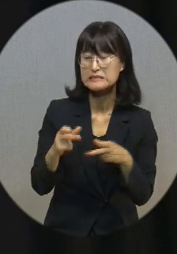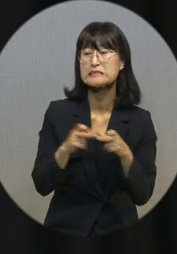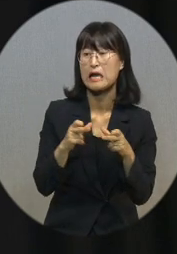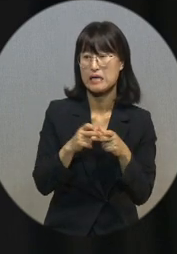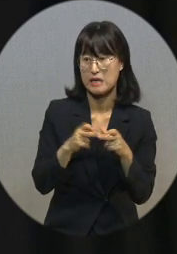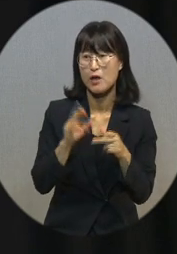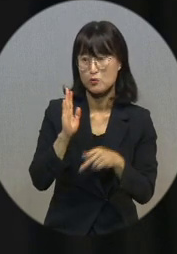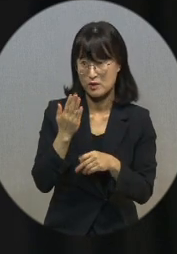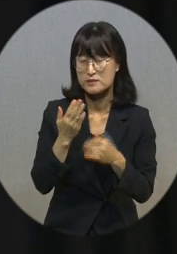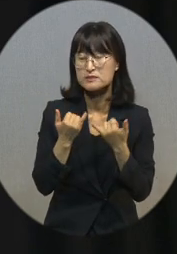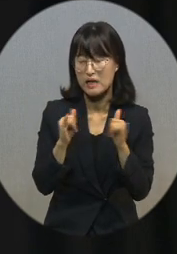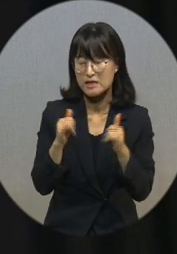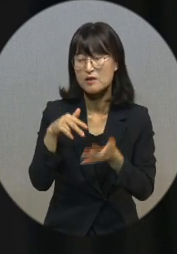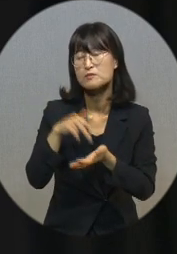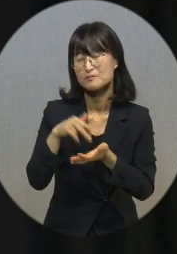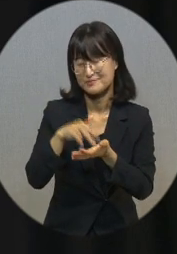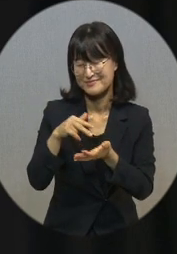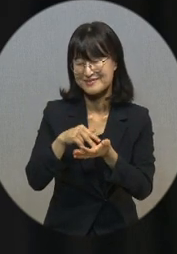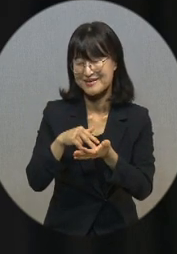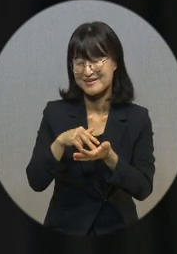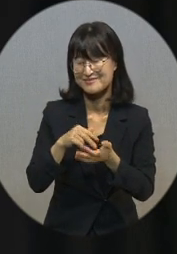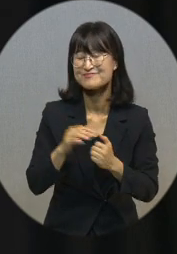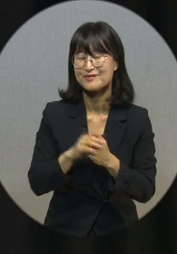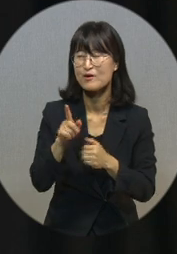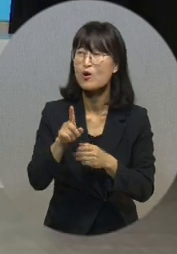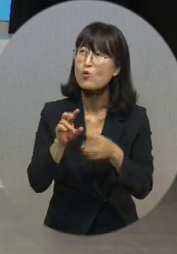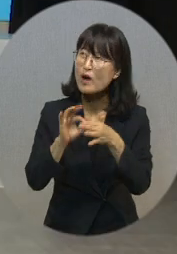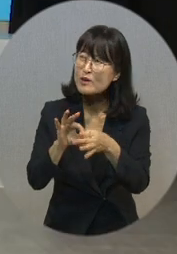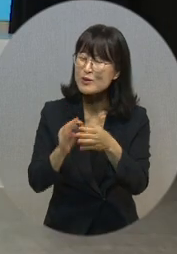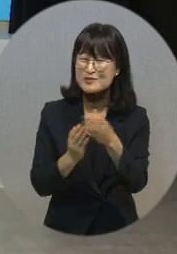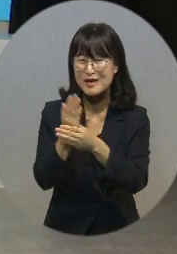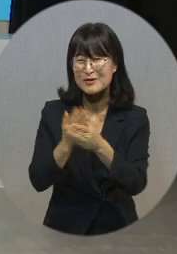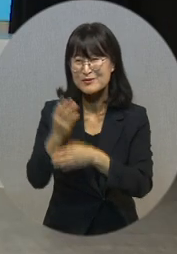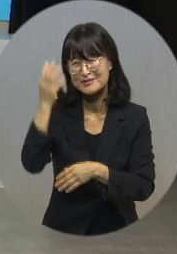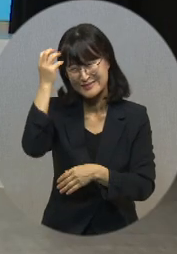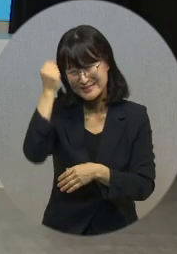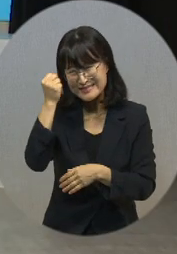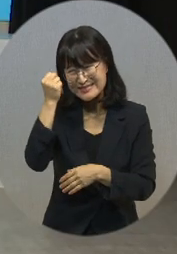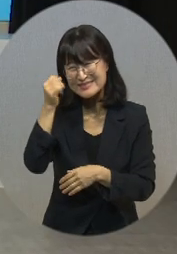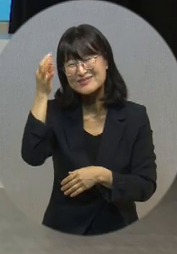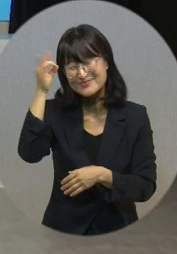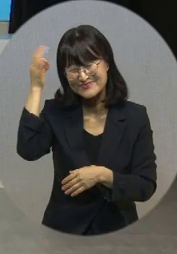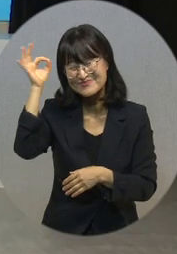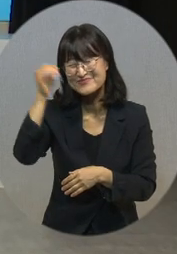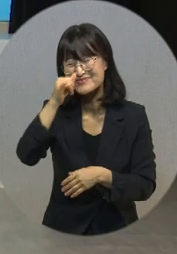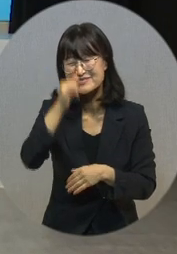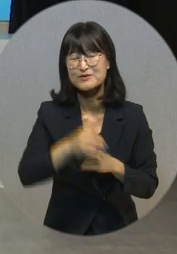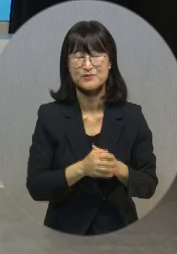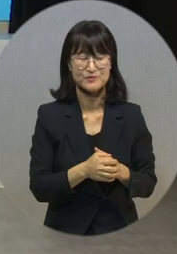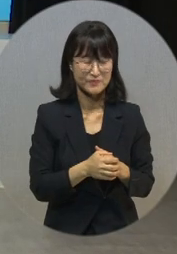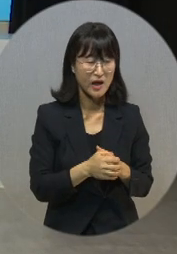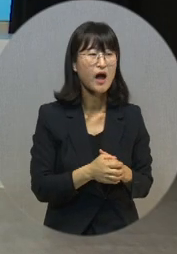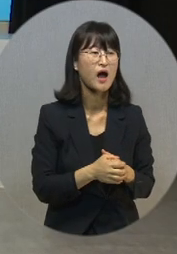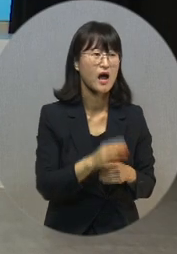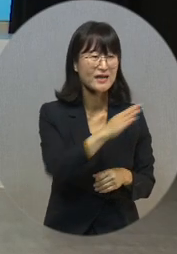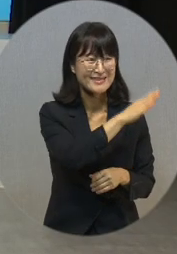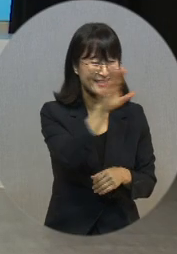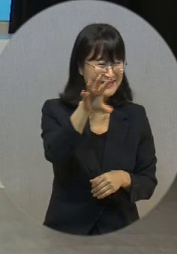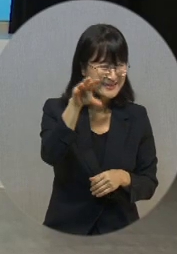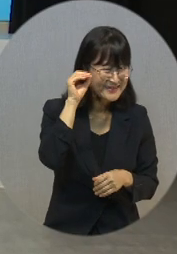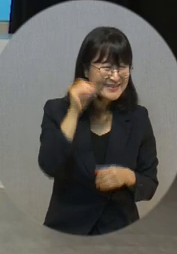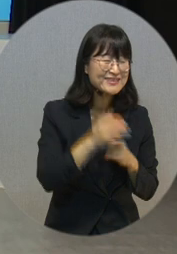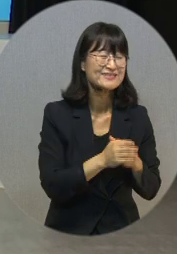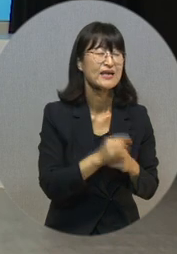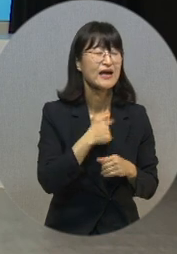부분들 사건들이 기억에 많이 남는 것 같습니다. 그래요. 제가 그래서요 지금 얘기 딱 들으니까 오프닝에서 아름다운